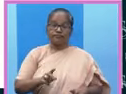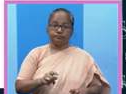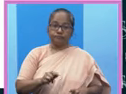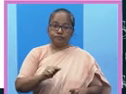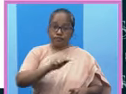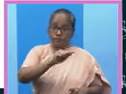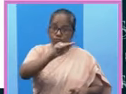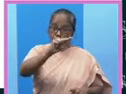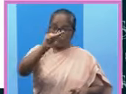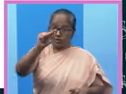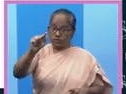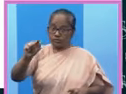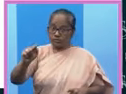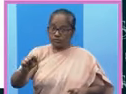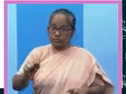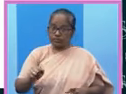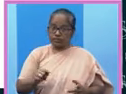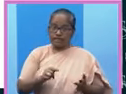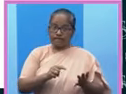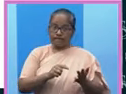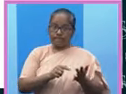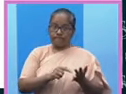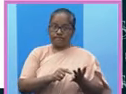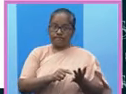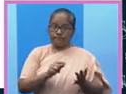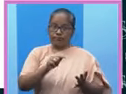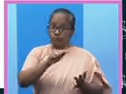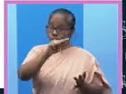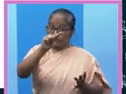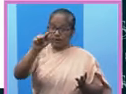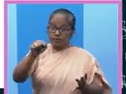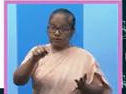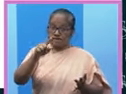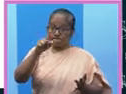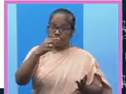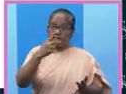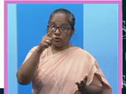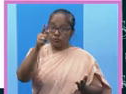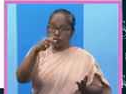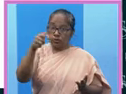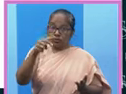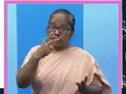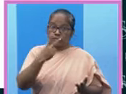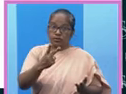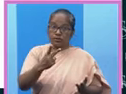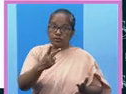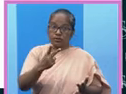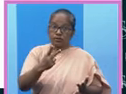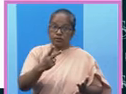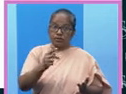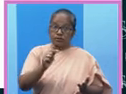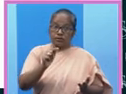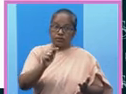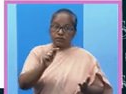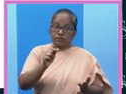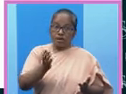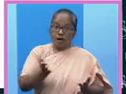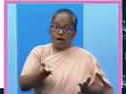வந்து இது வரைக்கும் முடியுது. சரிங்களா? இங்கே ஆரம்பித்து இந்த மார்க் பண்ணியிருக்கேனா இல்லையா, இது பரப்பளவு குறிக்கும். இப்போ நான்